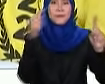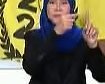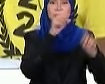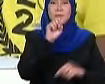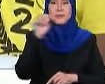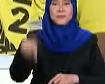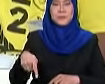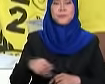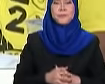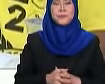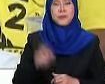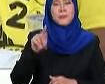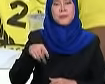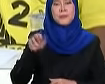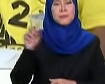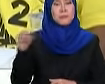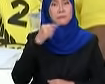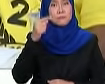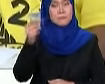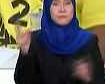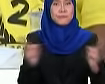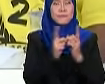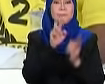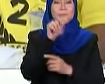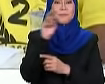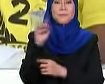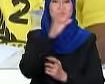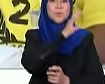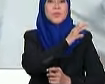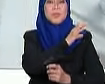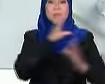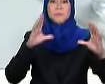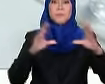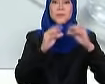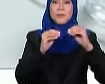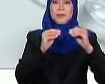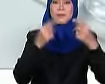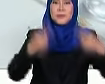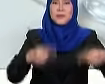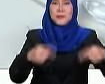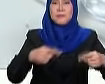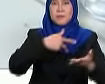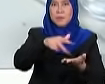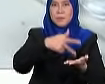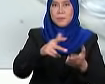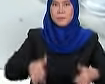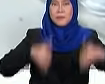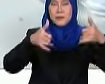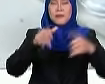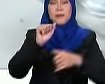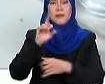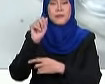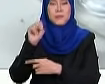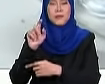rem berkata demikian ketika ditemui arti m selepas mempengaruhi kan moswarat kejohanan bola sepak piala Ajun